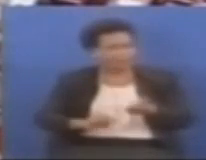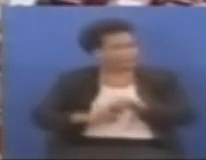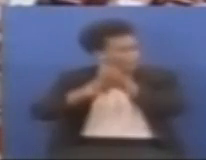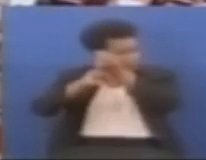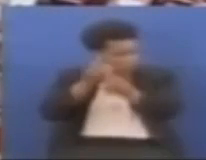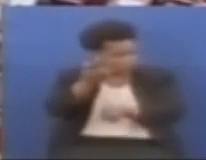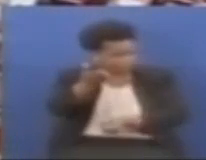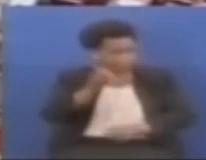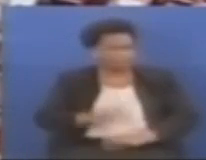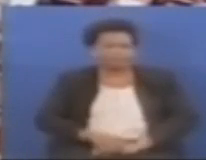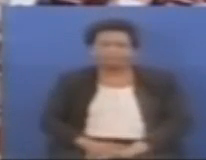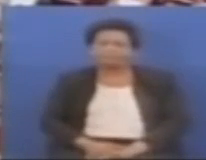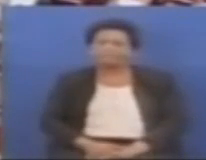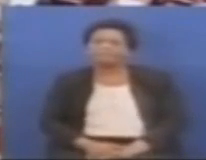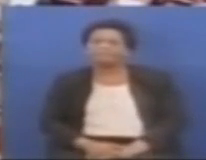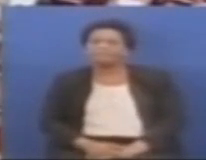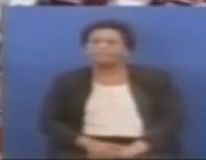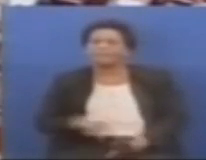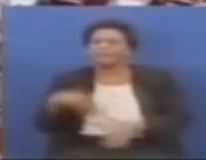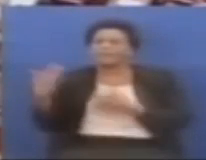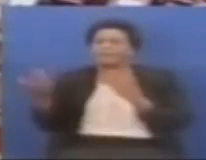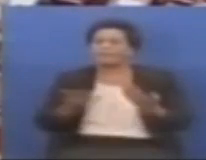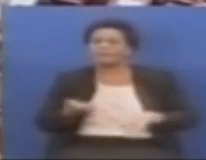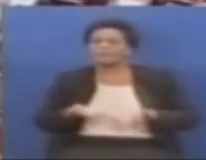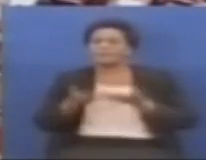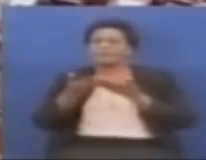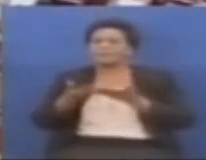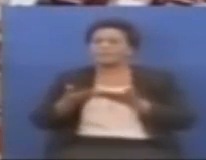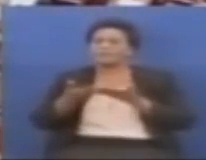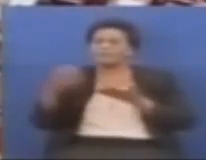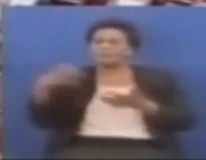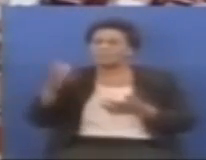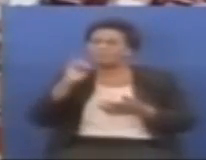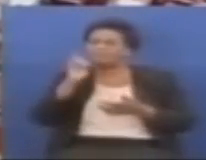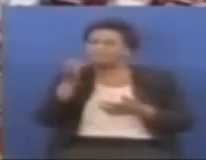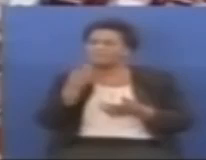Majibu ya maswali hayo ya Wanyamwezi wa Tabora,